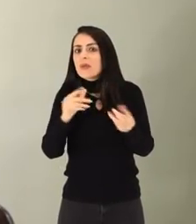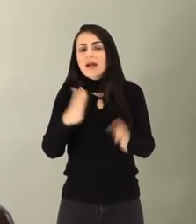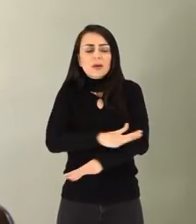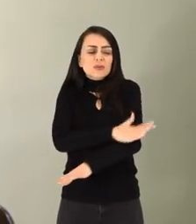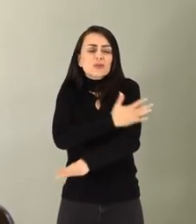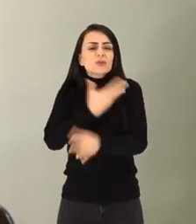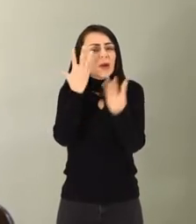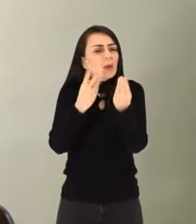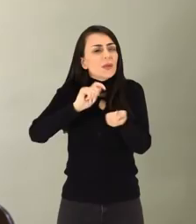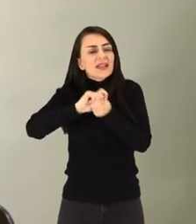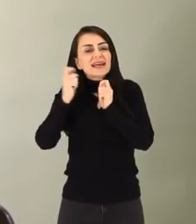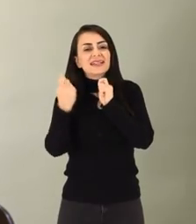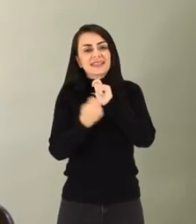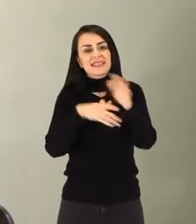olarak.